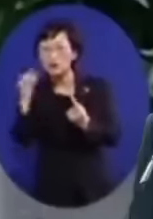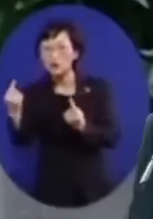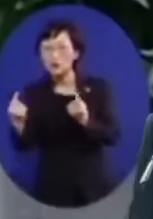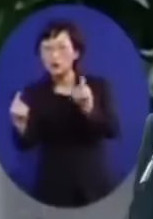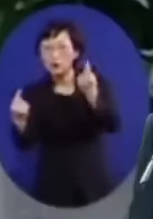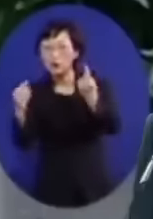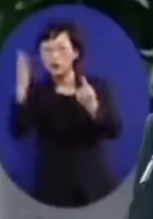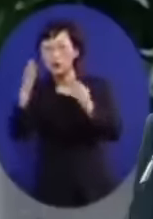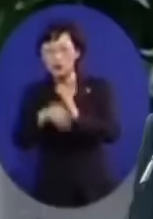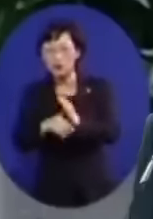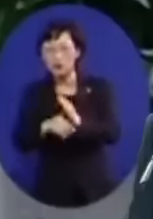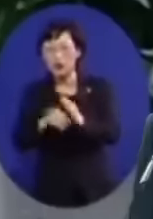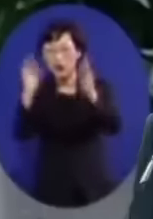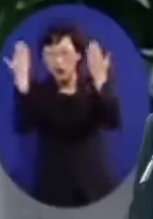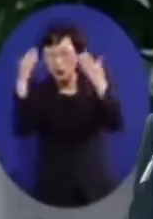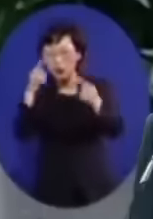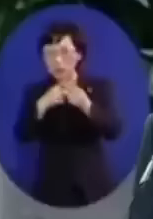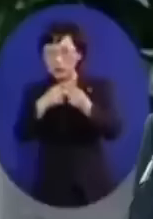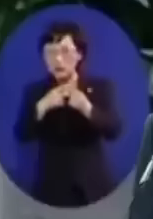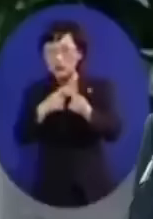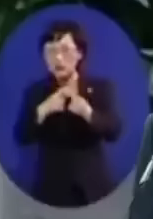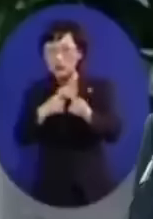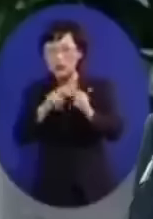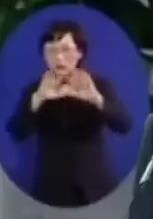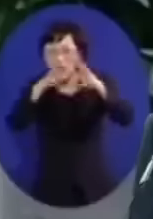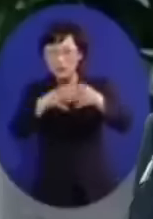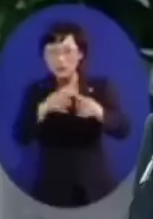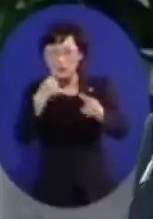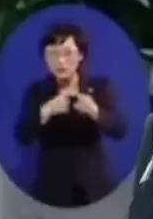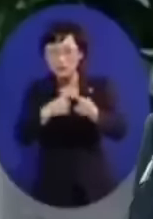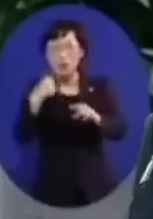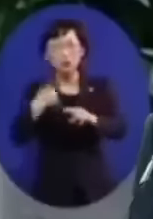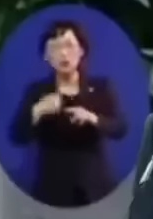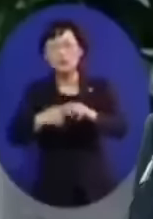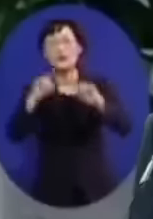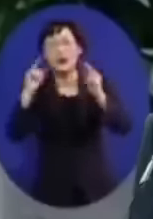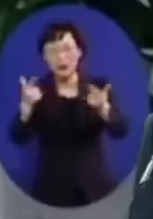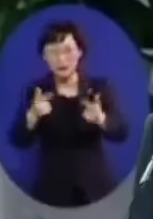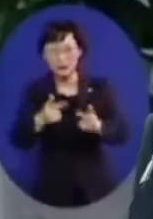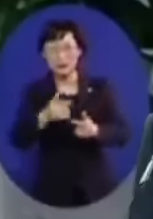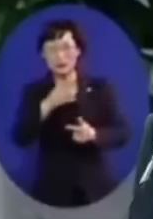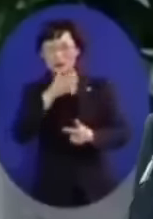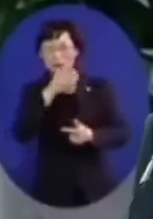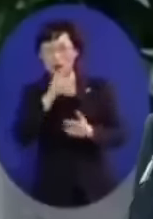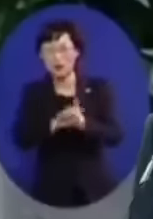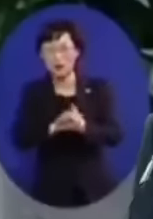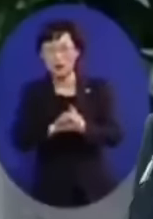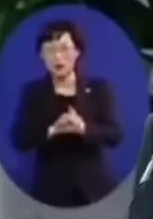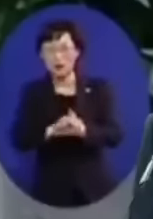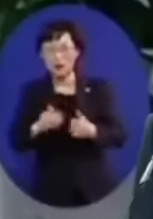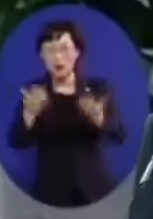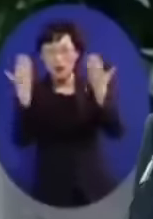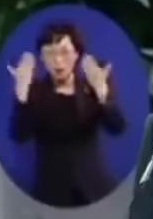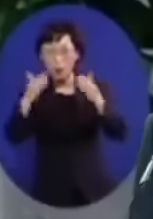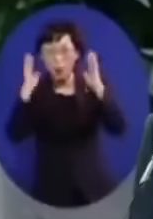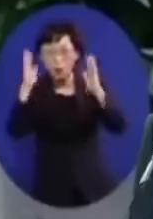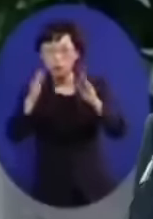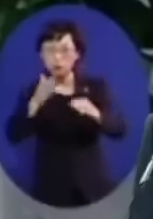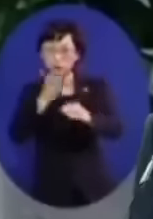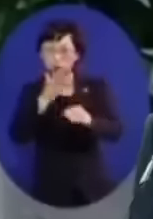학교 1등이 세상 1등은 아닌 것입니다. 가만히 보면 세상에서 중간지음하던 사람들이 다 지도자가 되었지 1등하는